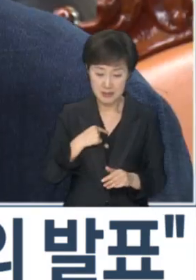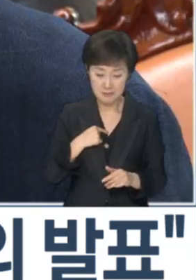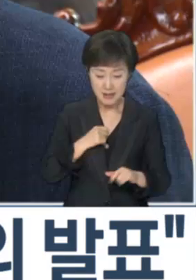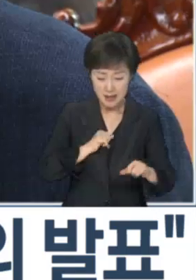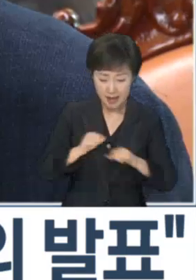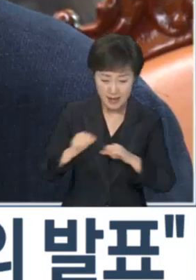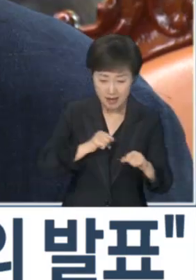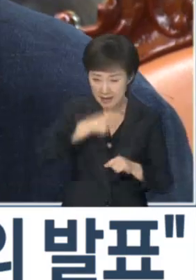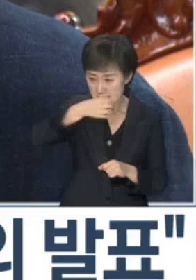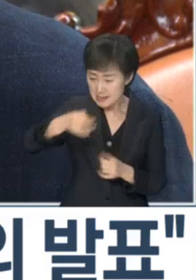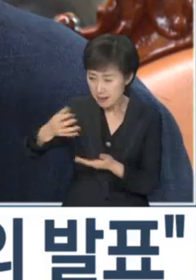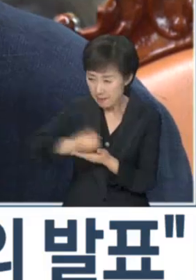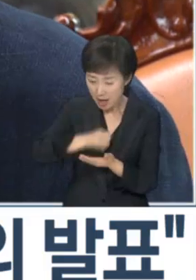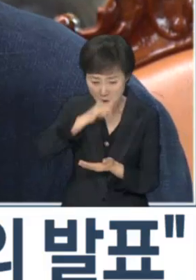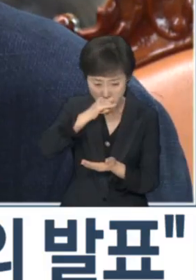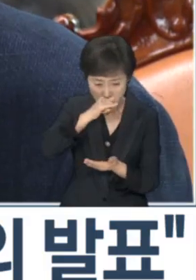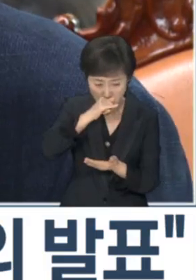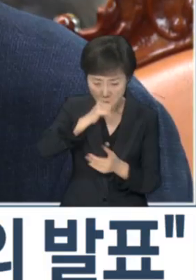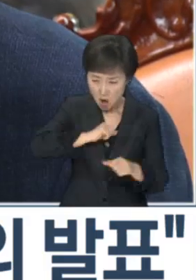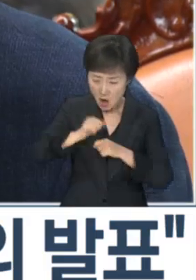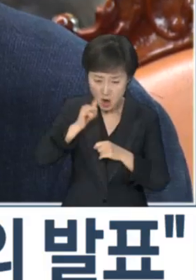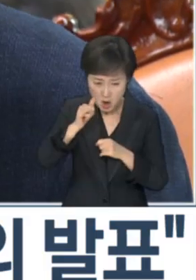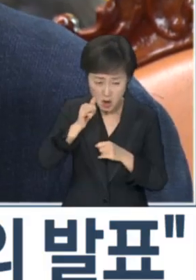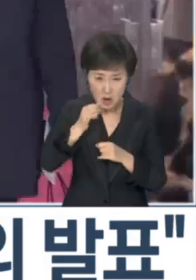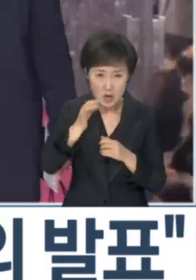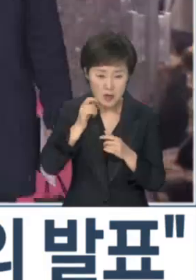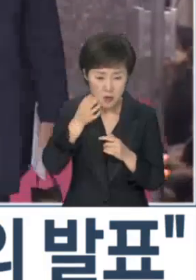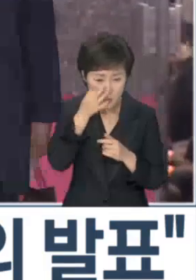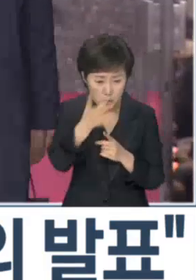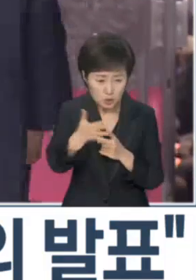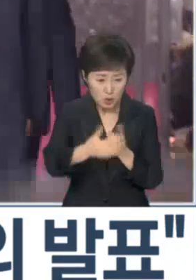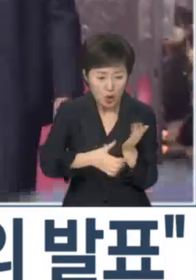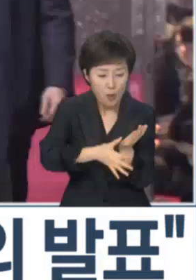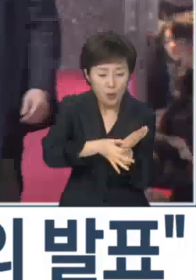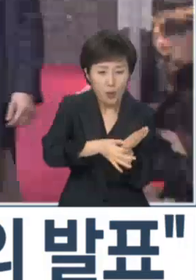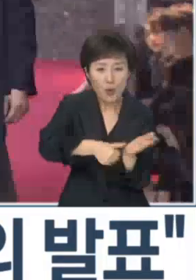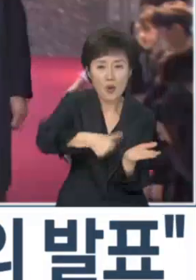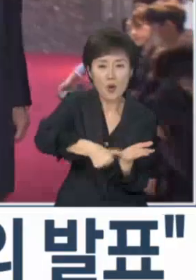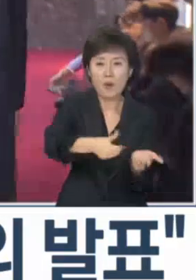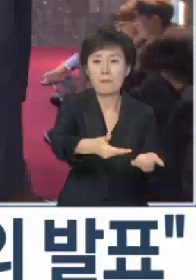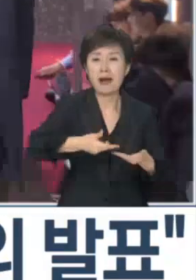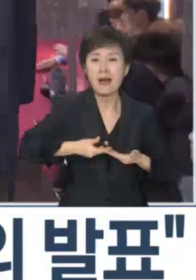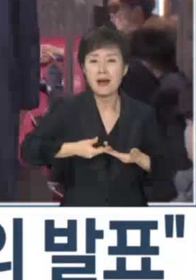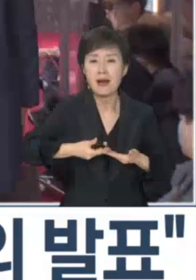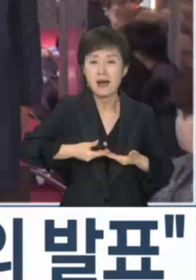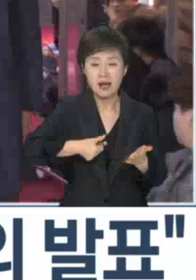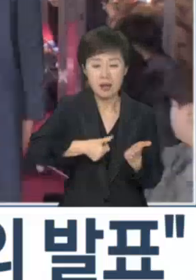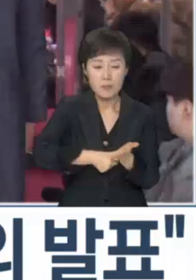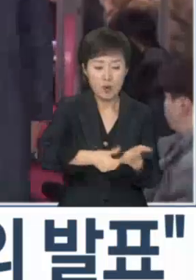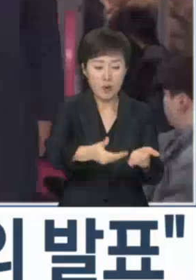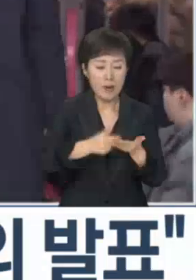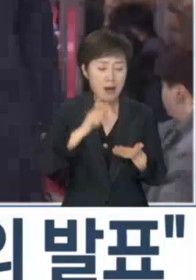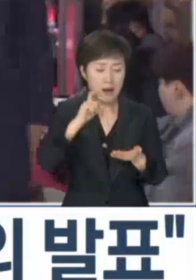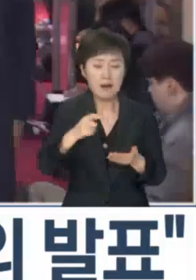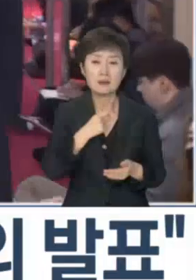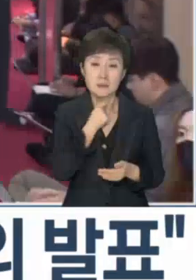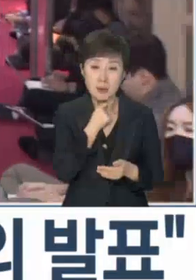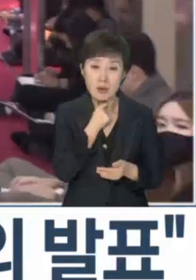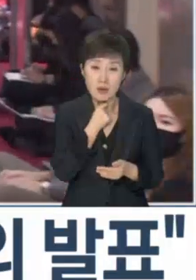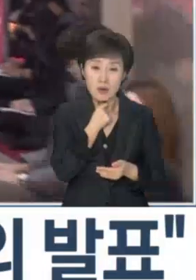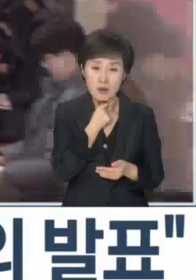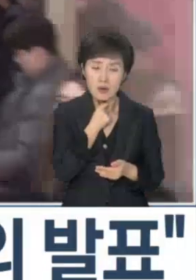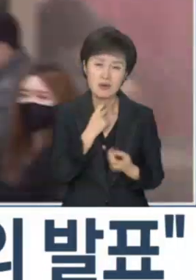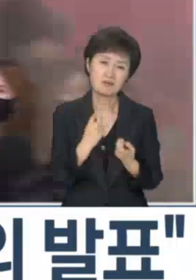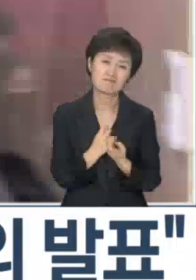그것이 예산이 또 따라오기 때문에 그것을 놓고 유권자들이 평가를 하기 때문에 정치인들은 선거를 앞두고는 특히